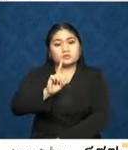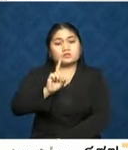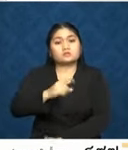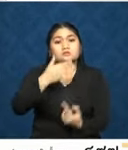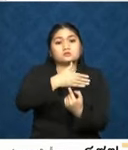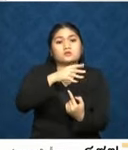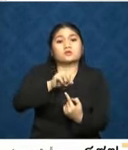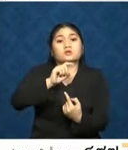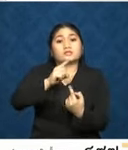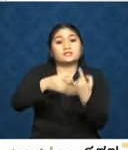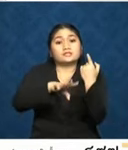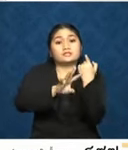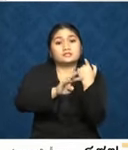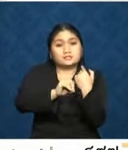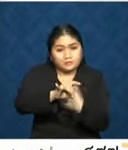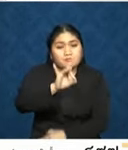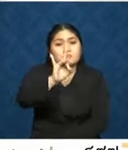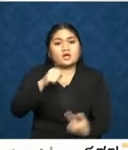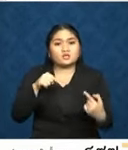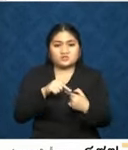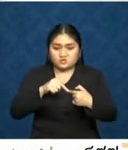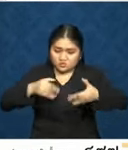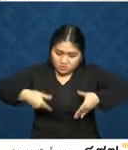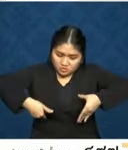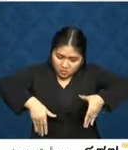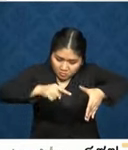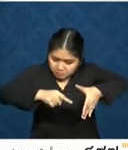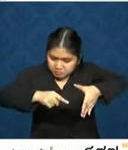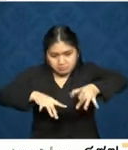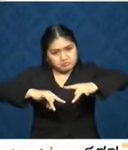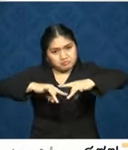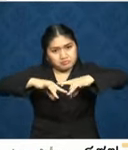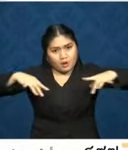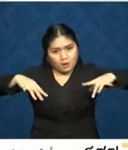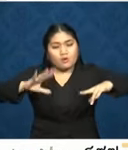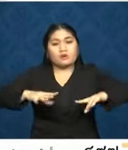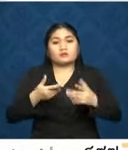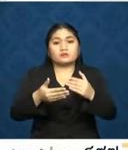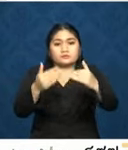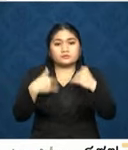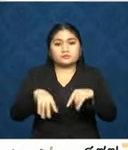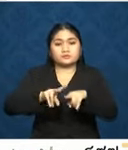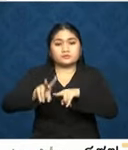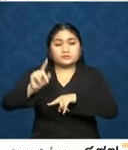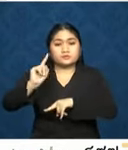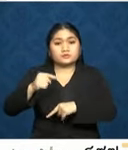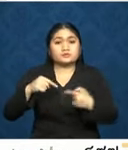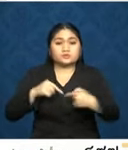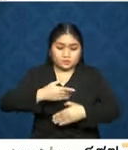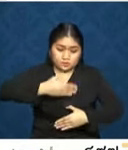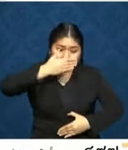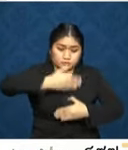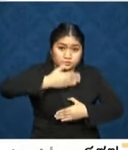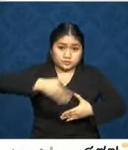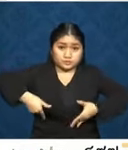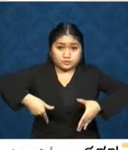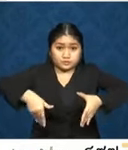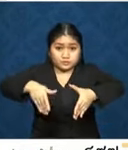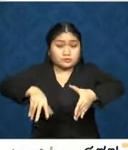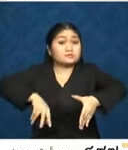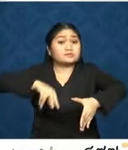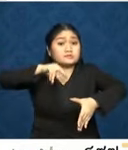ศาลาธรรมสพ 48ซึ่งไม่เป็นไปตามหลักวิศวกรรมจราจรนะครับเรื่องต่อไปเป็นเรื่องของการซ่อมเขื่อนริมแม่น้ำเจ้าพระยาซึ่ง